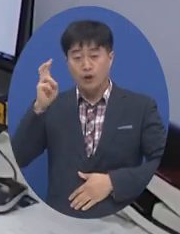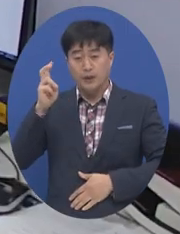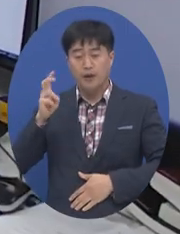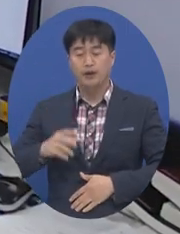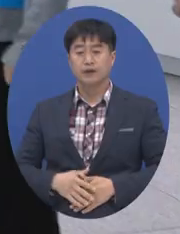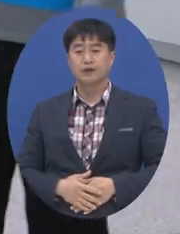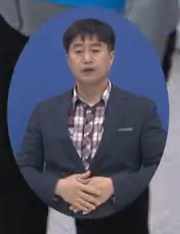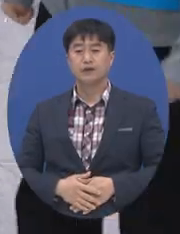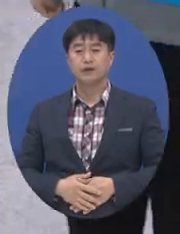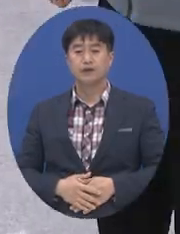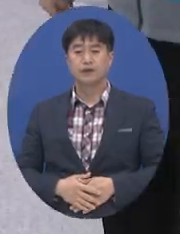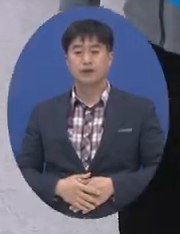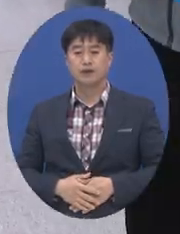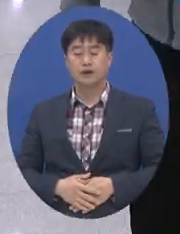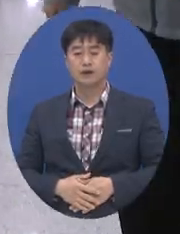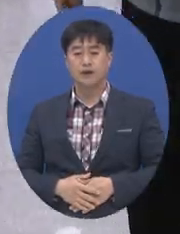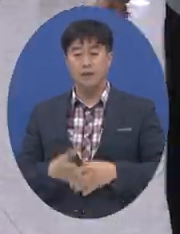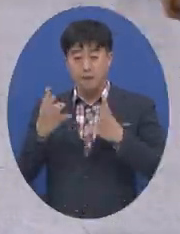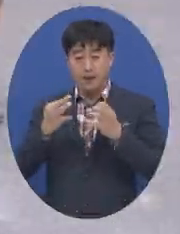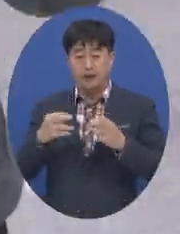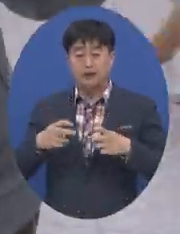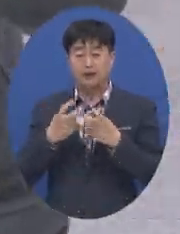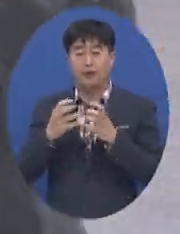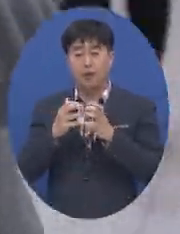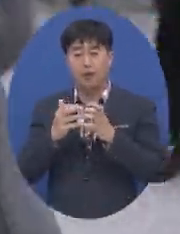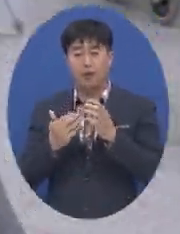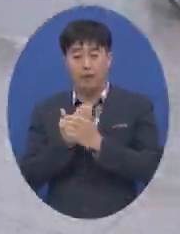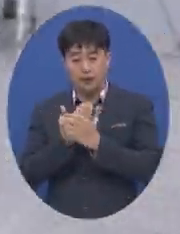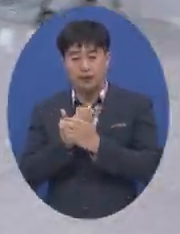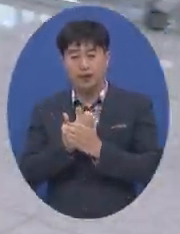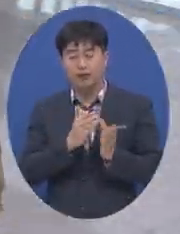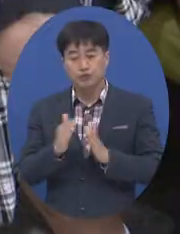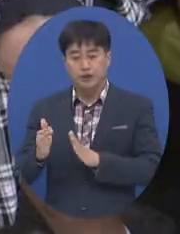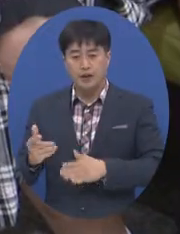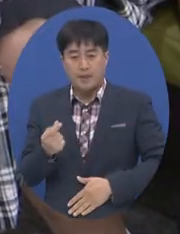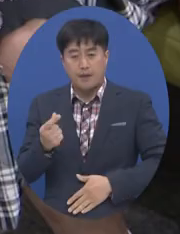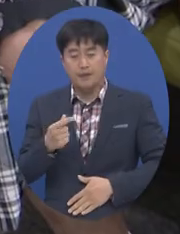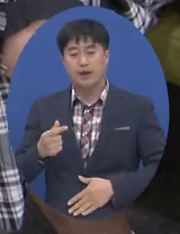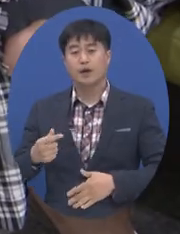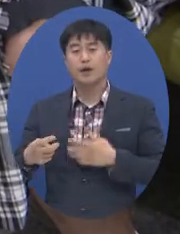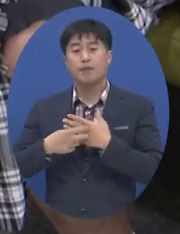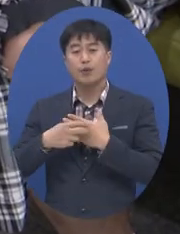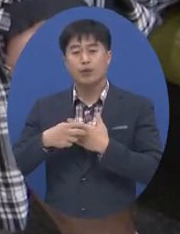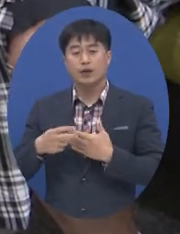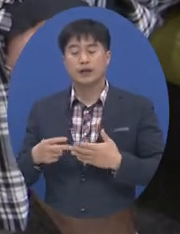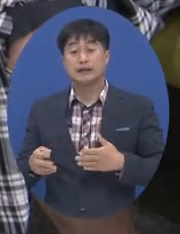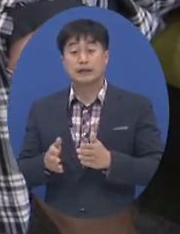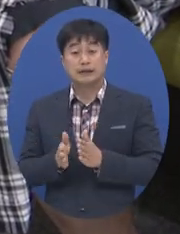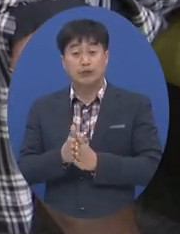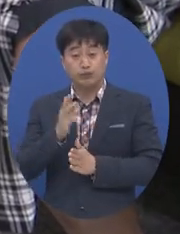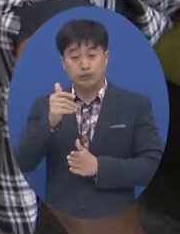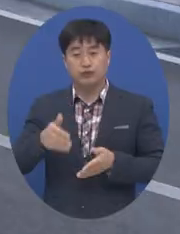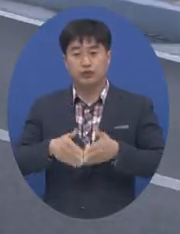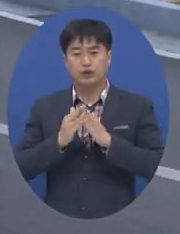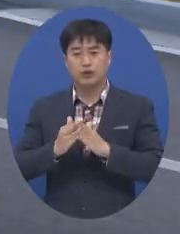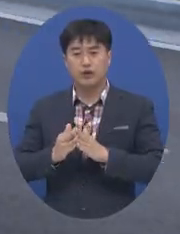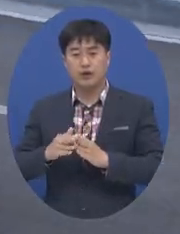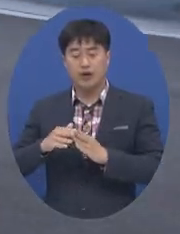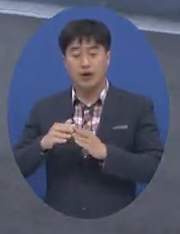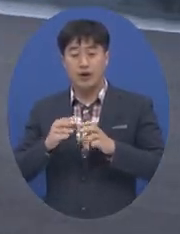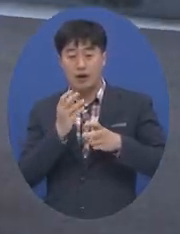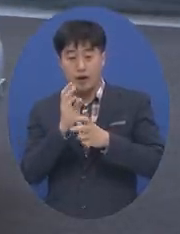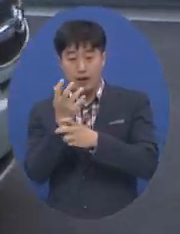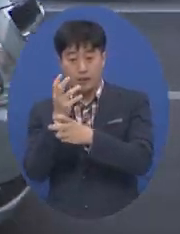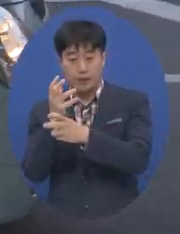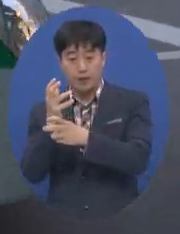예상된다고 합니다. 다수 사상자 발생 상황을 대비해 신속히 병원 재난대책본부가 꾸려집니다. 곧이어 앰뷸런스를